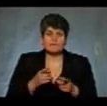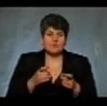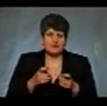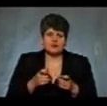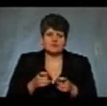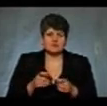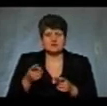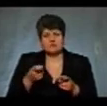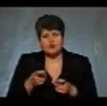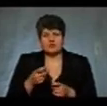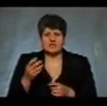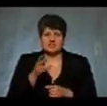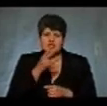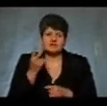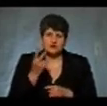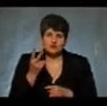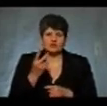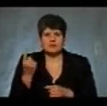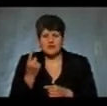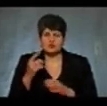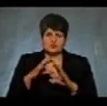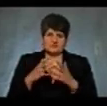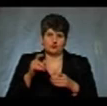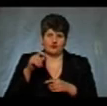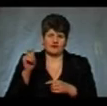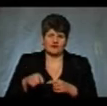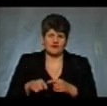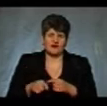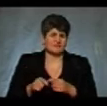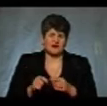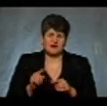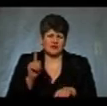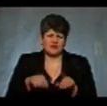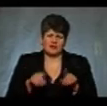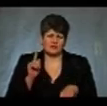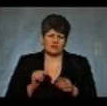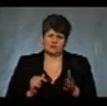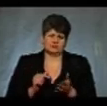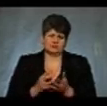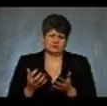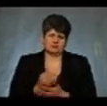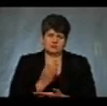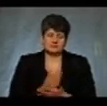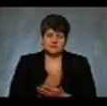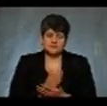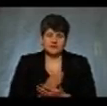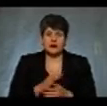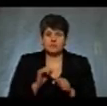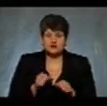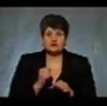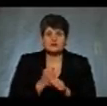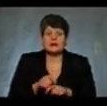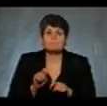часів Другої або Першої світової війни, але вони повстрапляються досить рідко. Скажіть, чи можливо здійснювати якісь